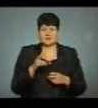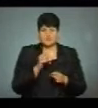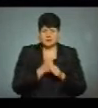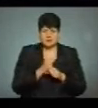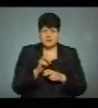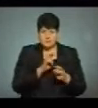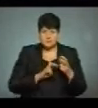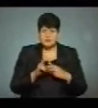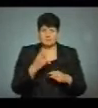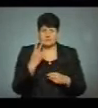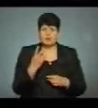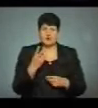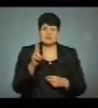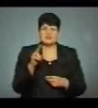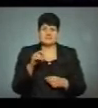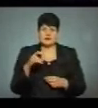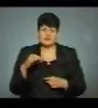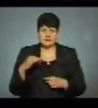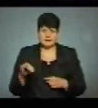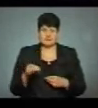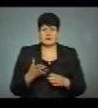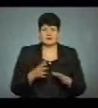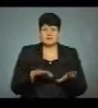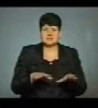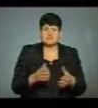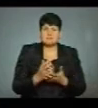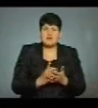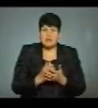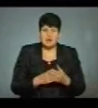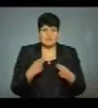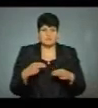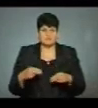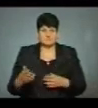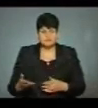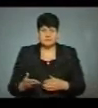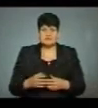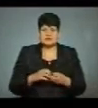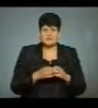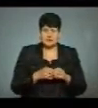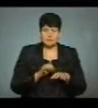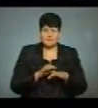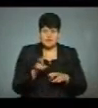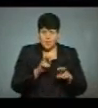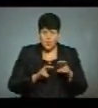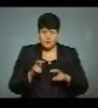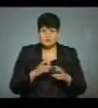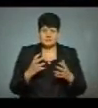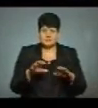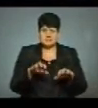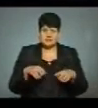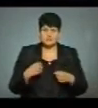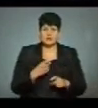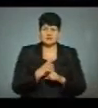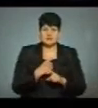місцях зберігання та реалізації фальсифікату. За результатами проведених обшуків вилучено спирт,